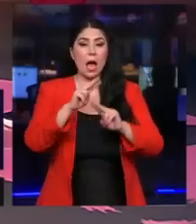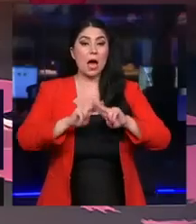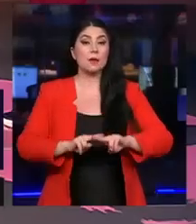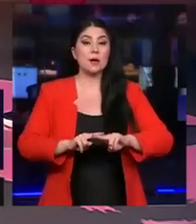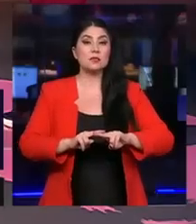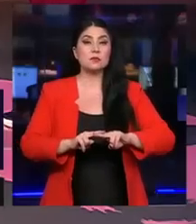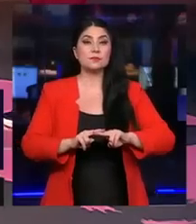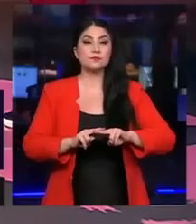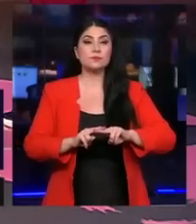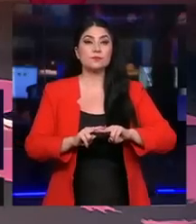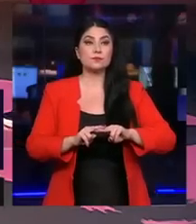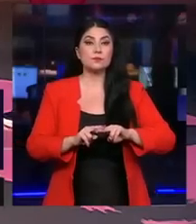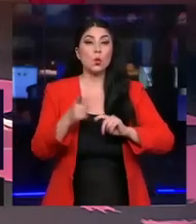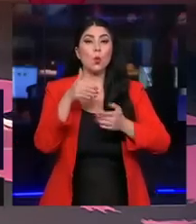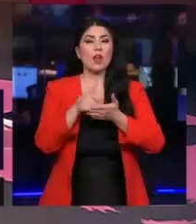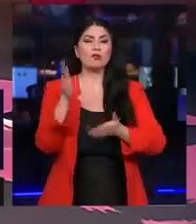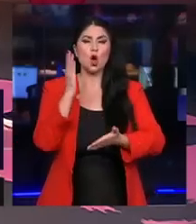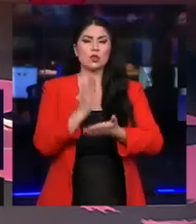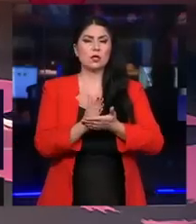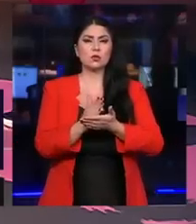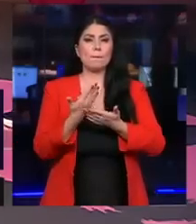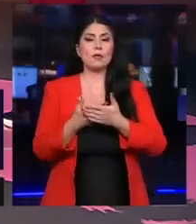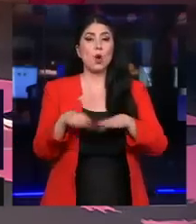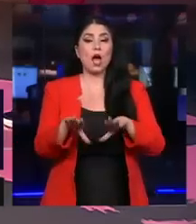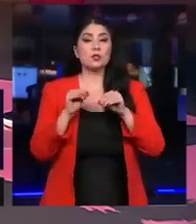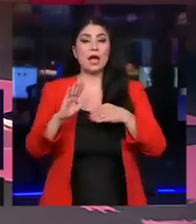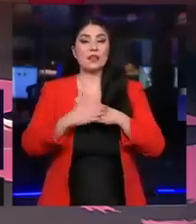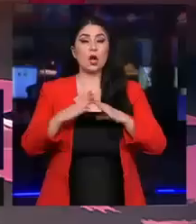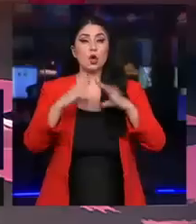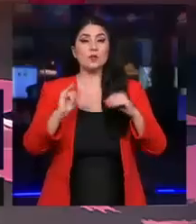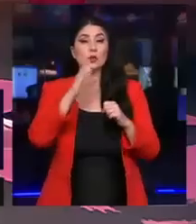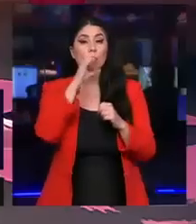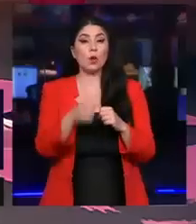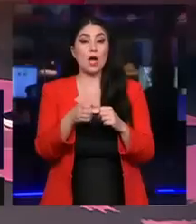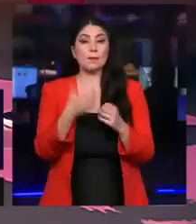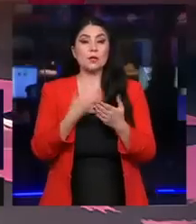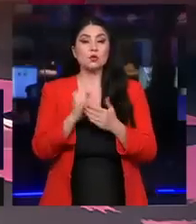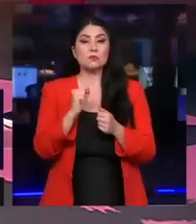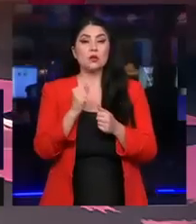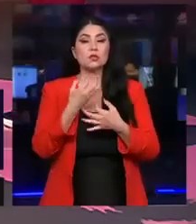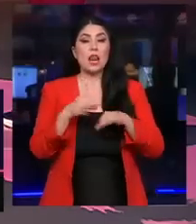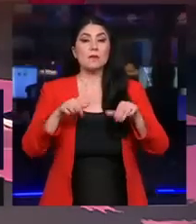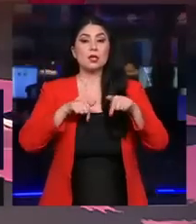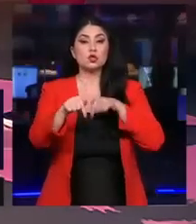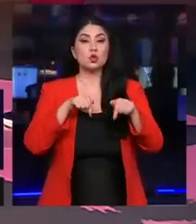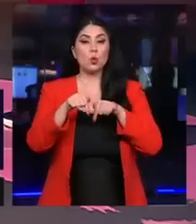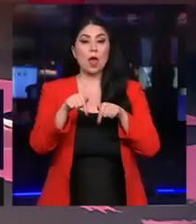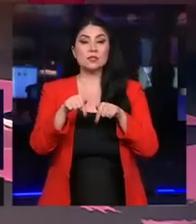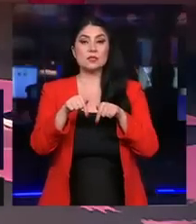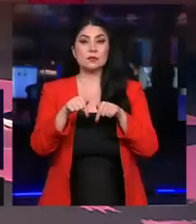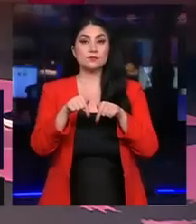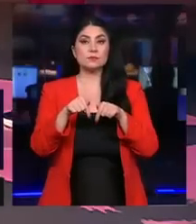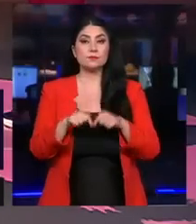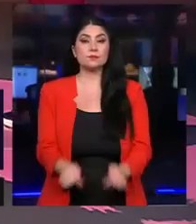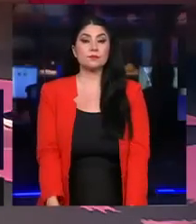A rămas un refuz ferm pentru a accepta aderarea României și Bulgariei la spațiul de liberă circulație.